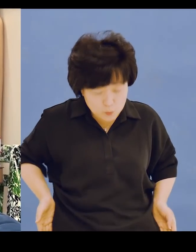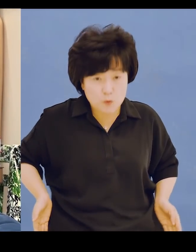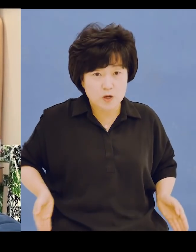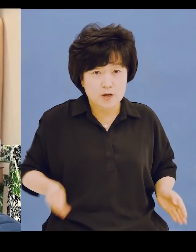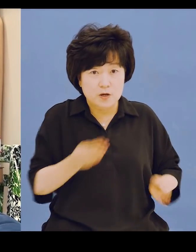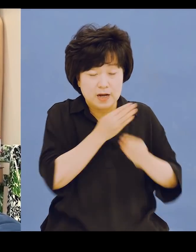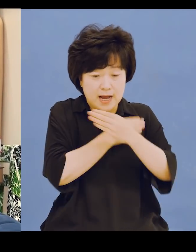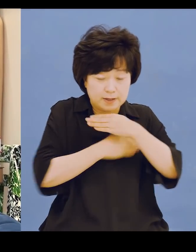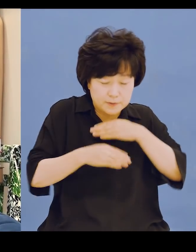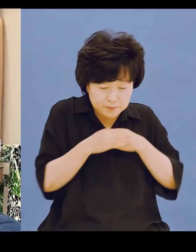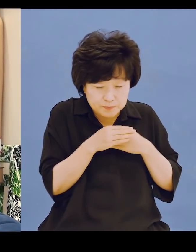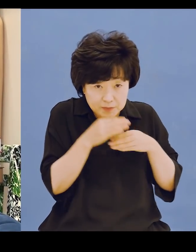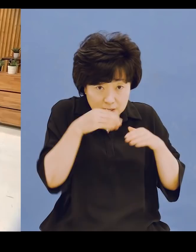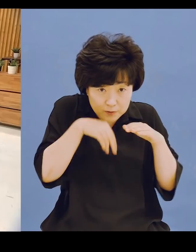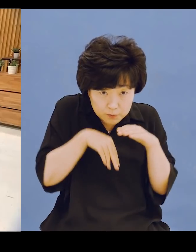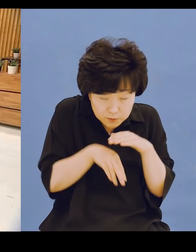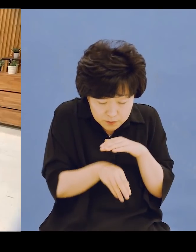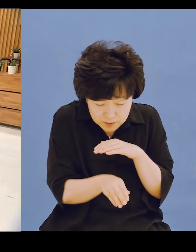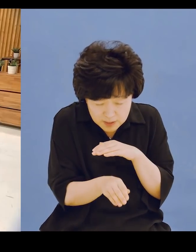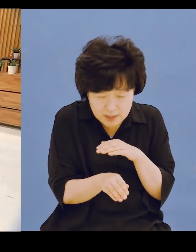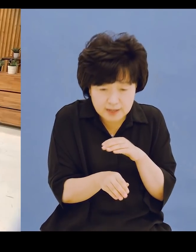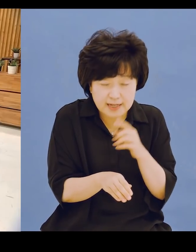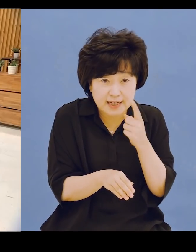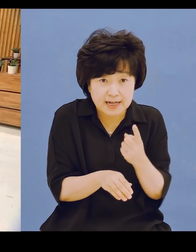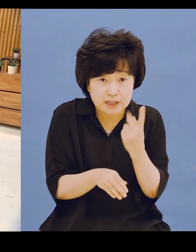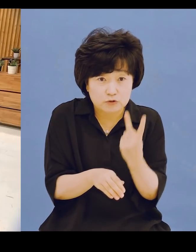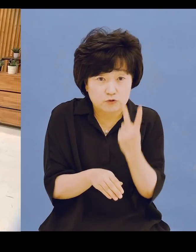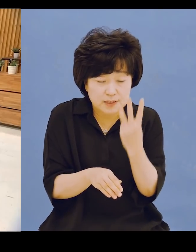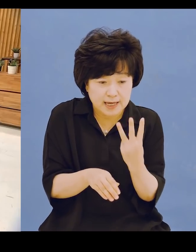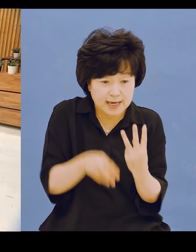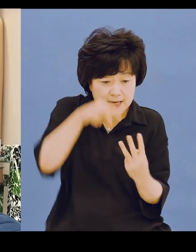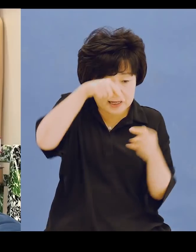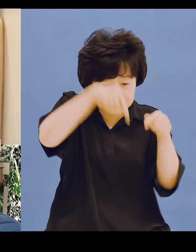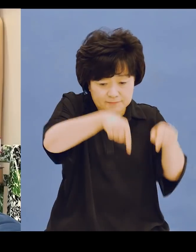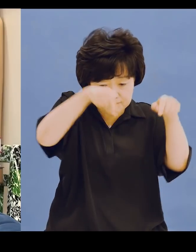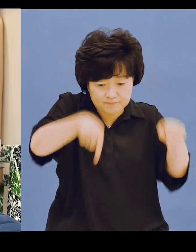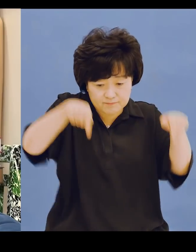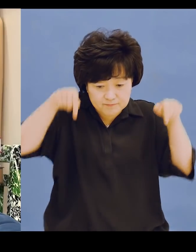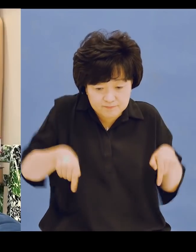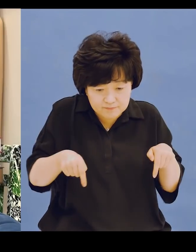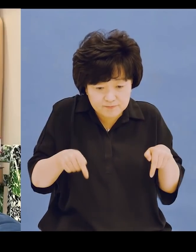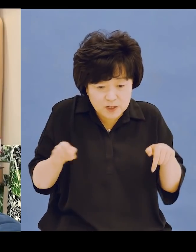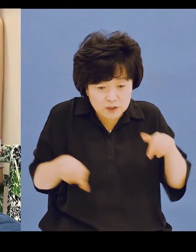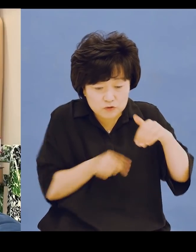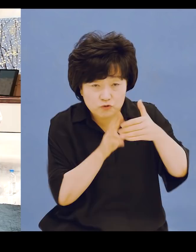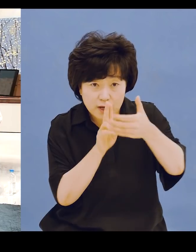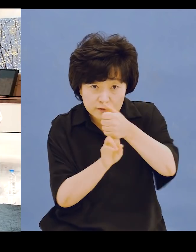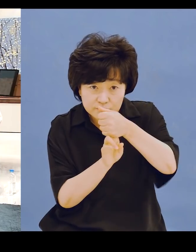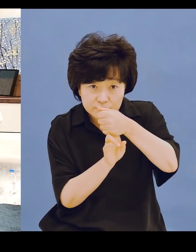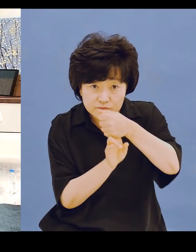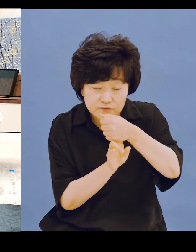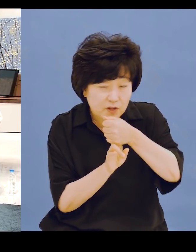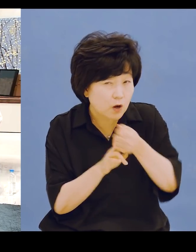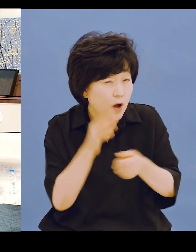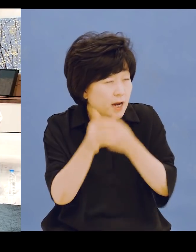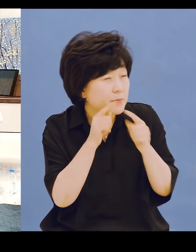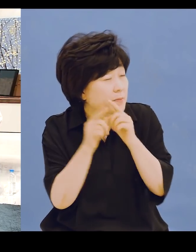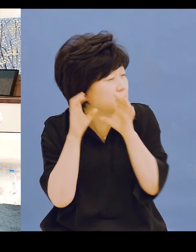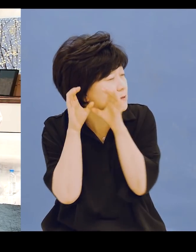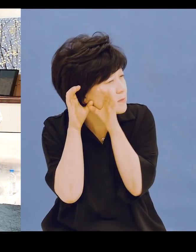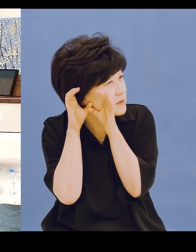있는 자리까지 가서 네. 땅에다가 그 3개의 야자수 잎을 꽂고 네. 그 뒤에 몸을 감추고 네. 말씀을